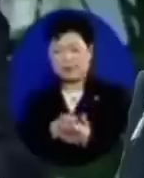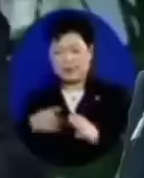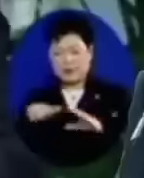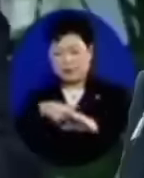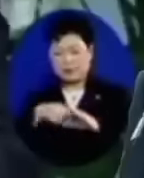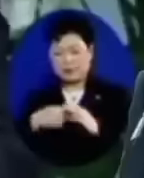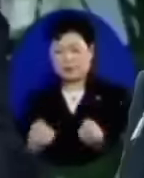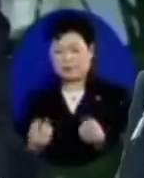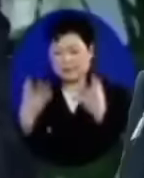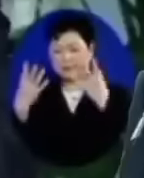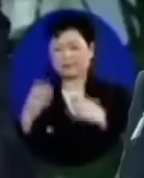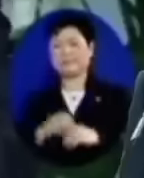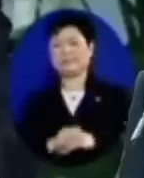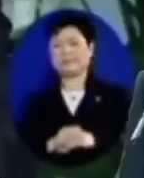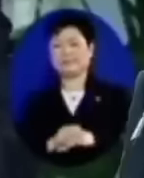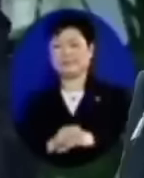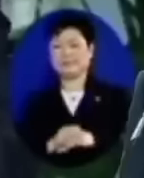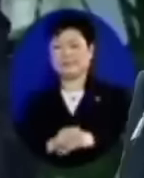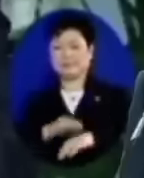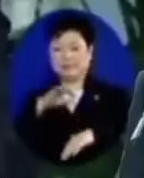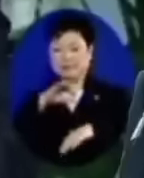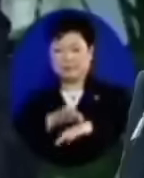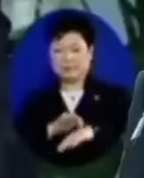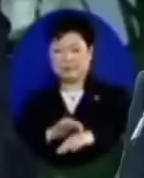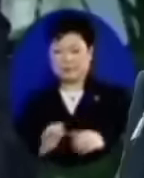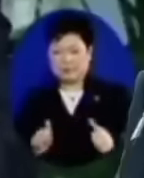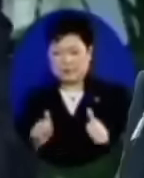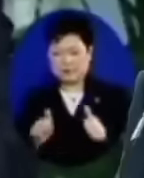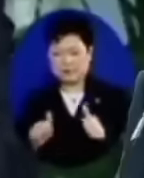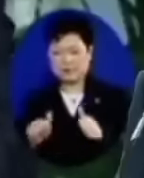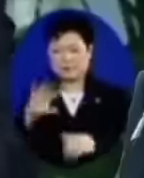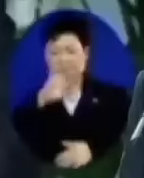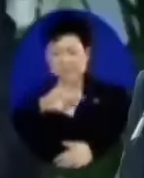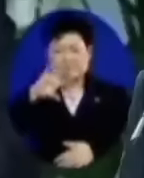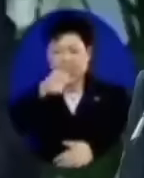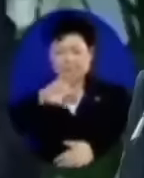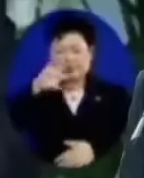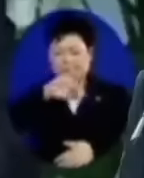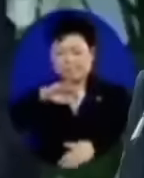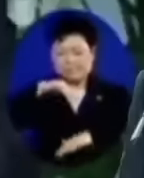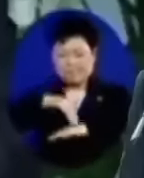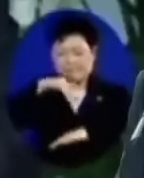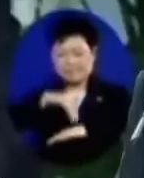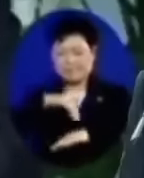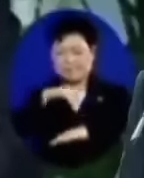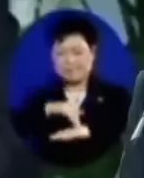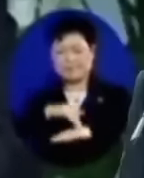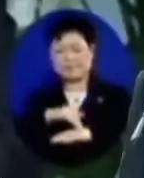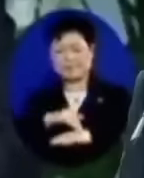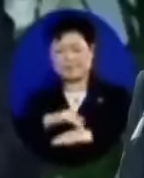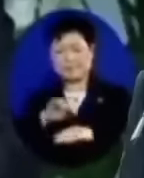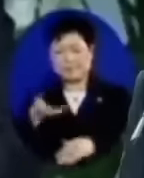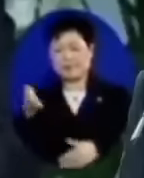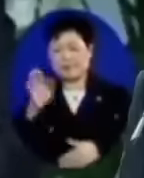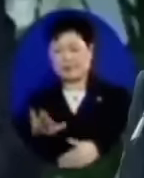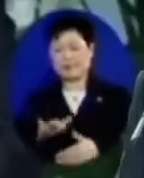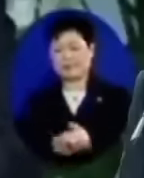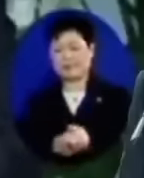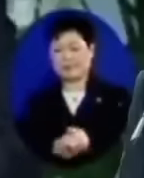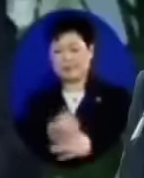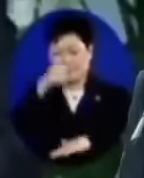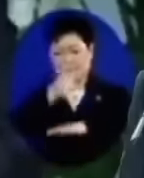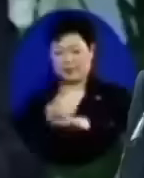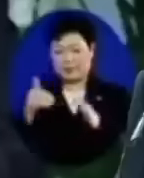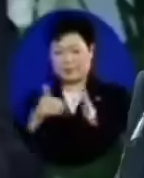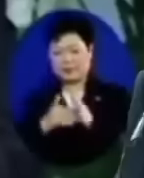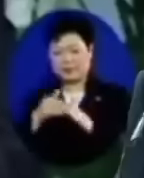종교의식을 해나고 육을 닦습니다. 육을 훈련시킵니다. 육을 단련시킵니다. 그러나 끝까지